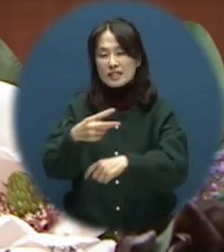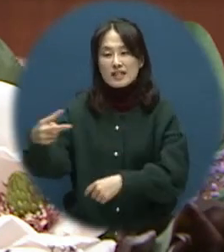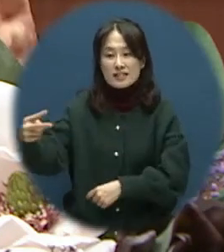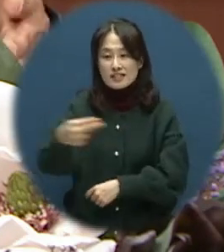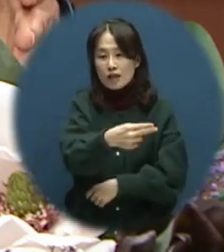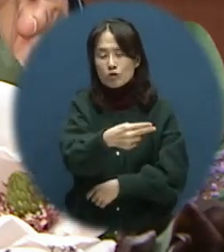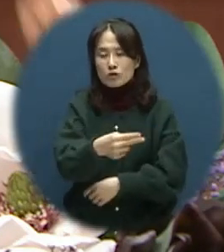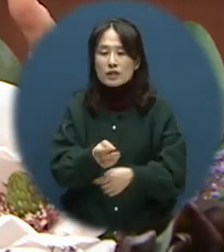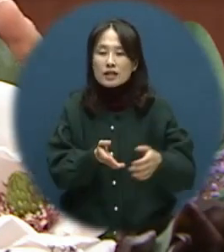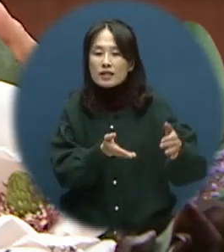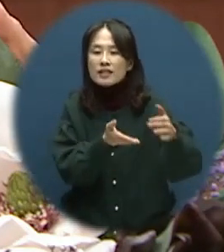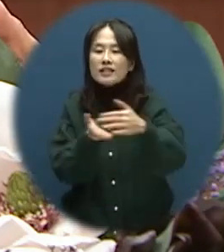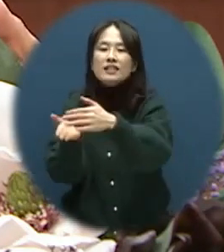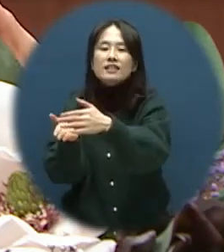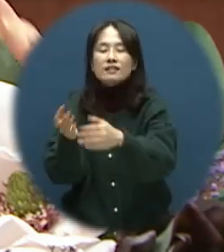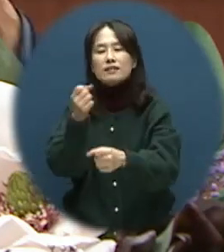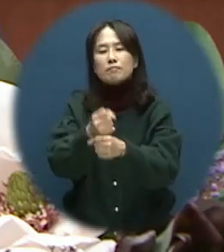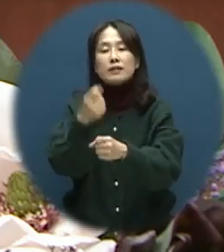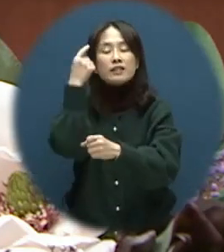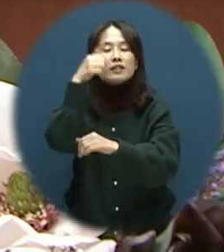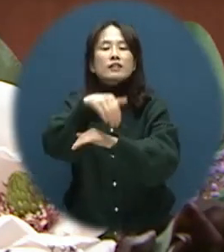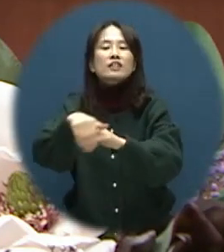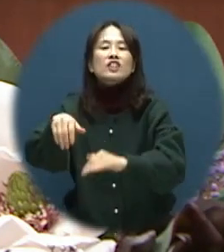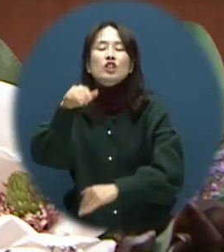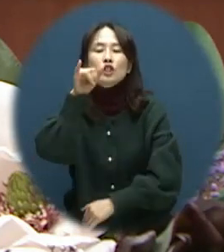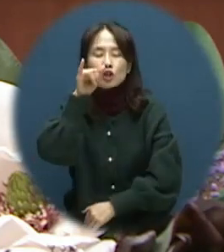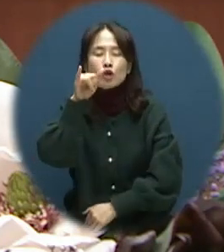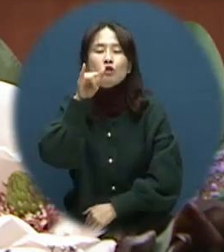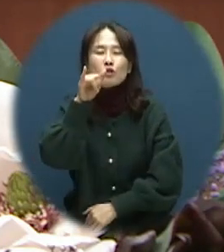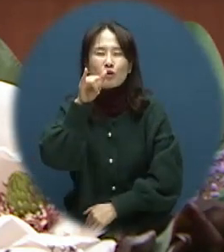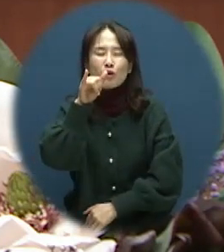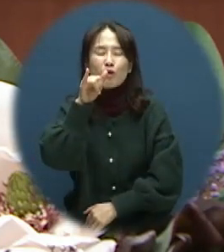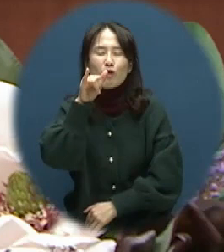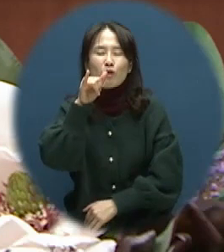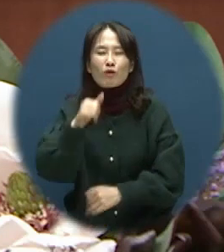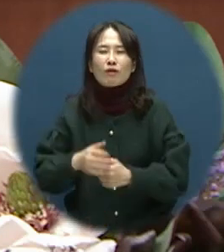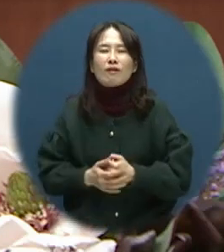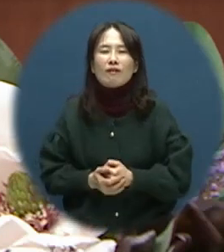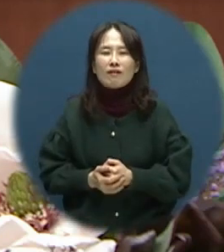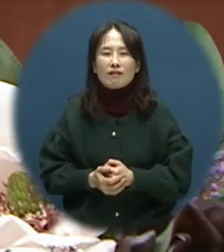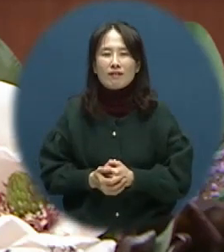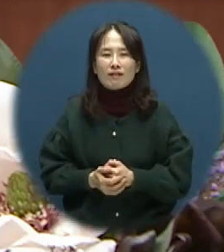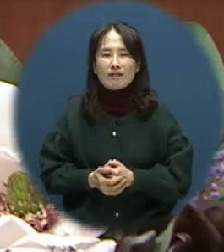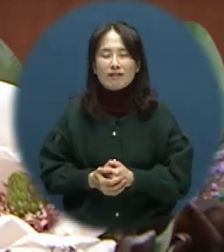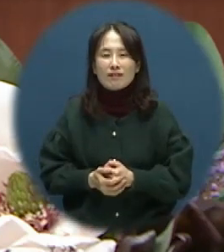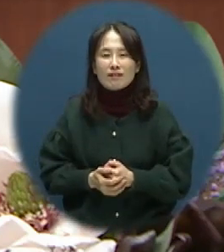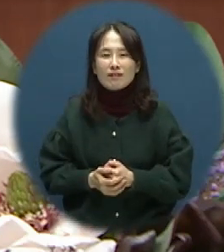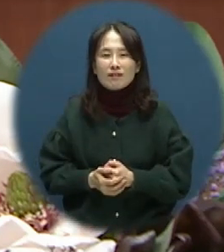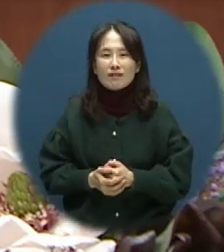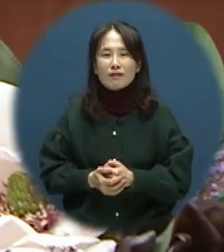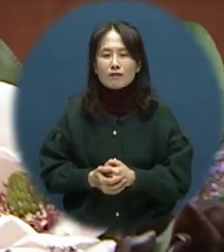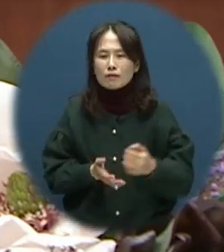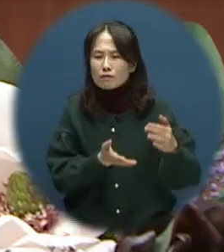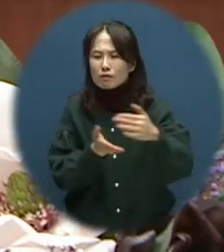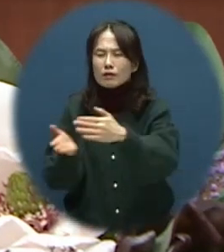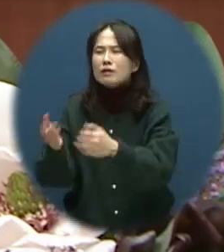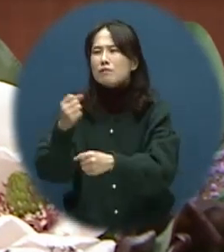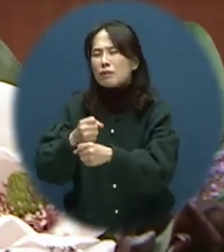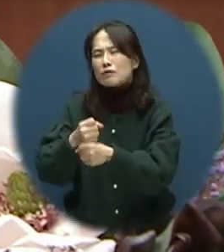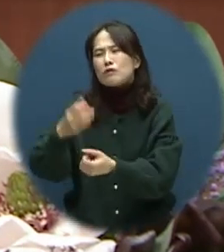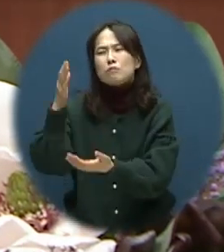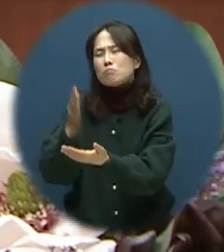있었습니다. 그래서 그래요? 강만 지켜낸 게 아니라 그 한반도 지형도 보존하기 위해서 영월군을 또 싸운 거죠. 네. 안 된다 했더니 영월군